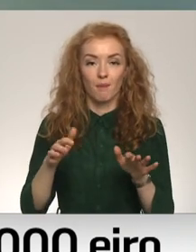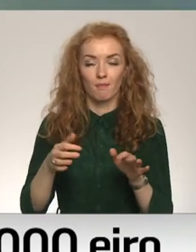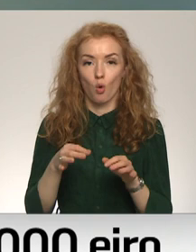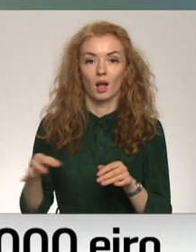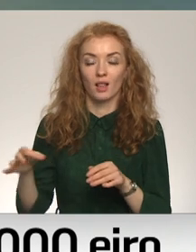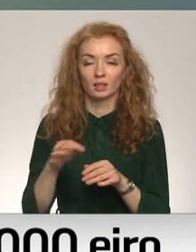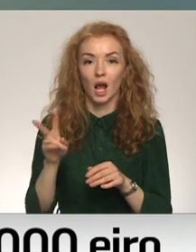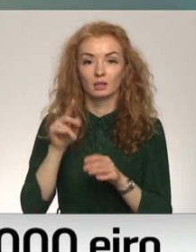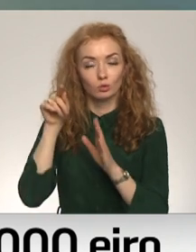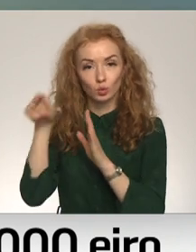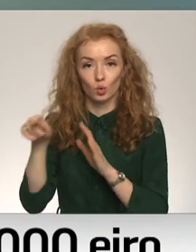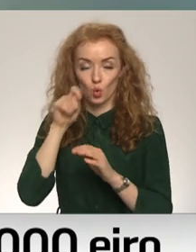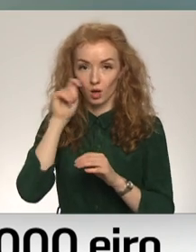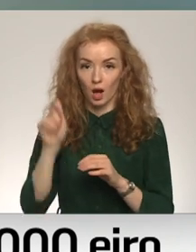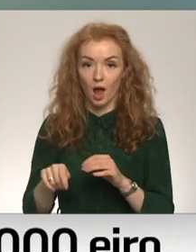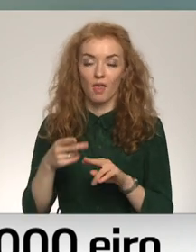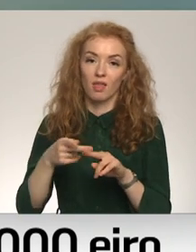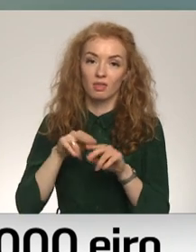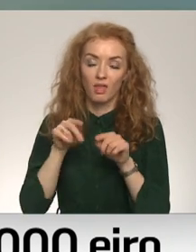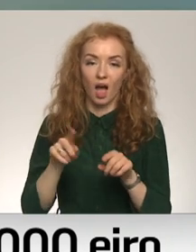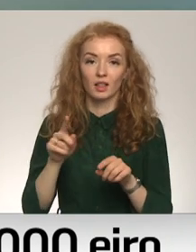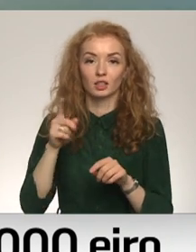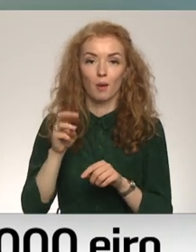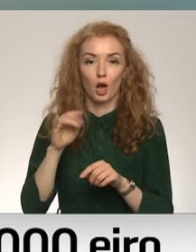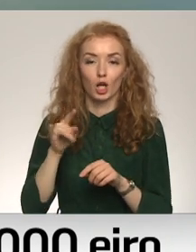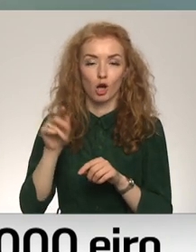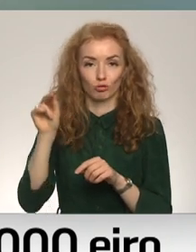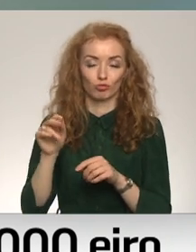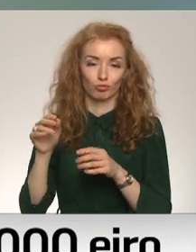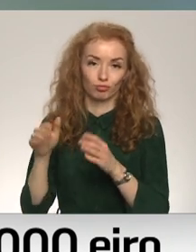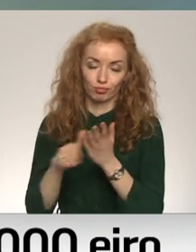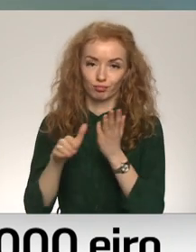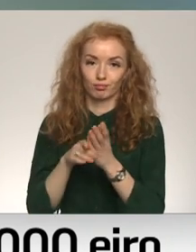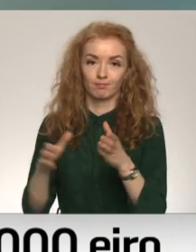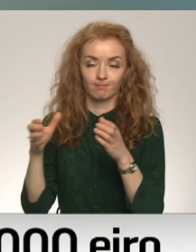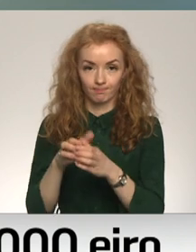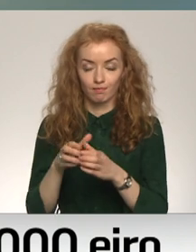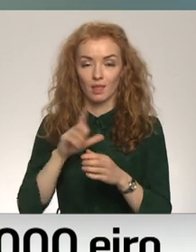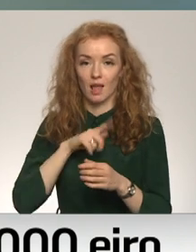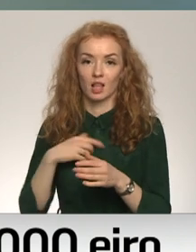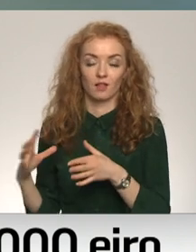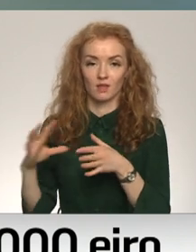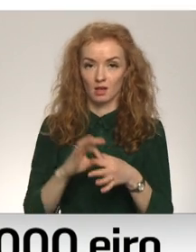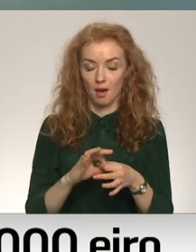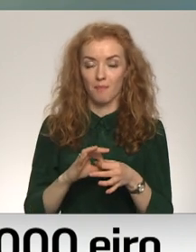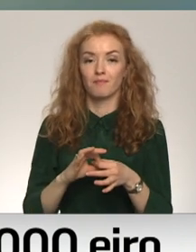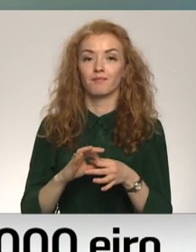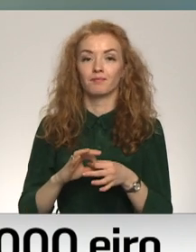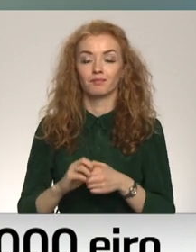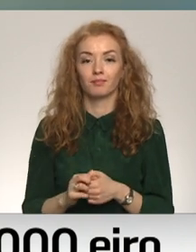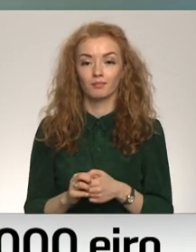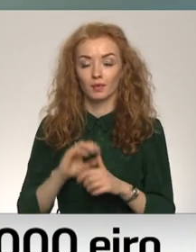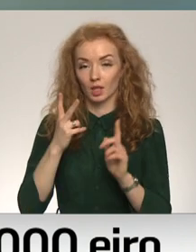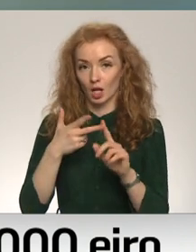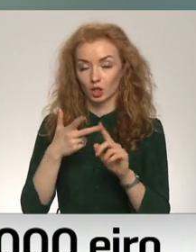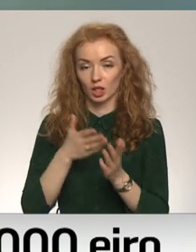Ukrainā, un tāda ir Ukrainas samariešu apvienība, kurai māsas organizācija ir Latvijā, Latvijas samariešu apvienība. Trešais virziens